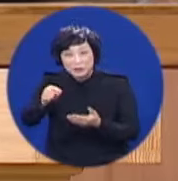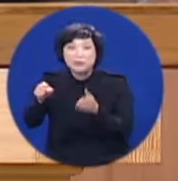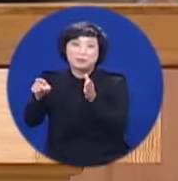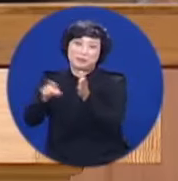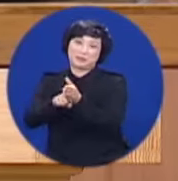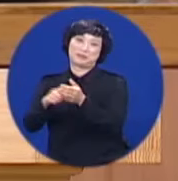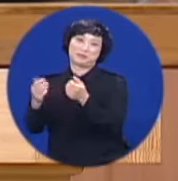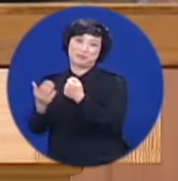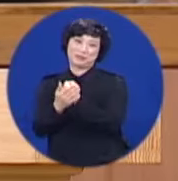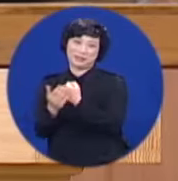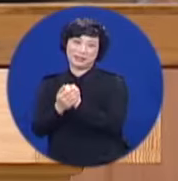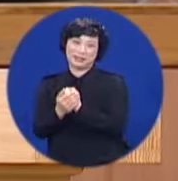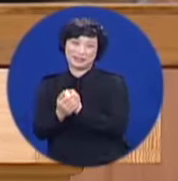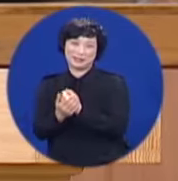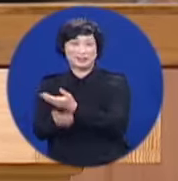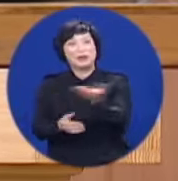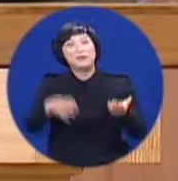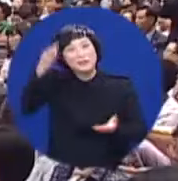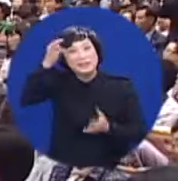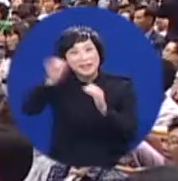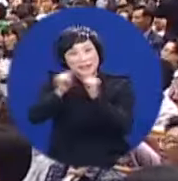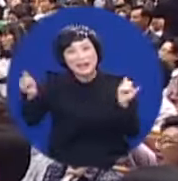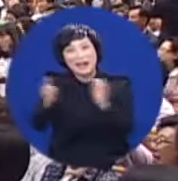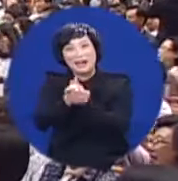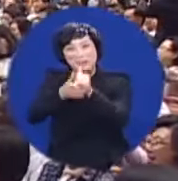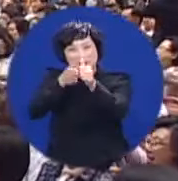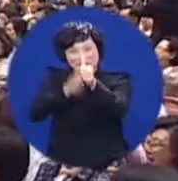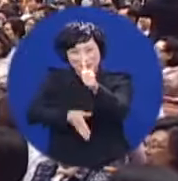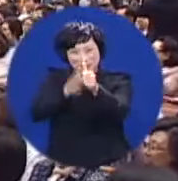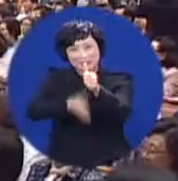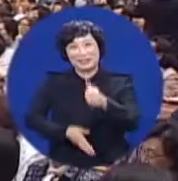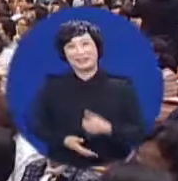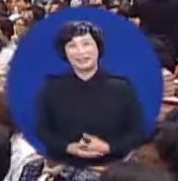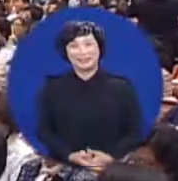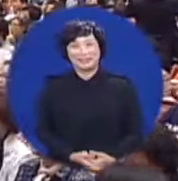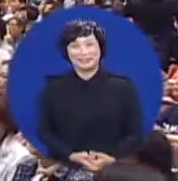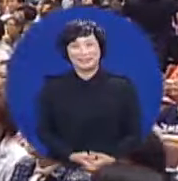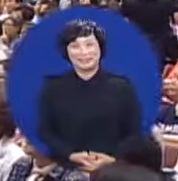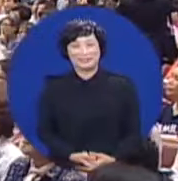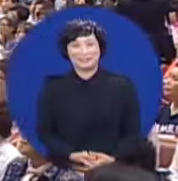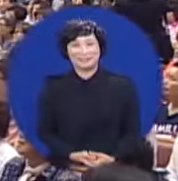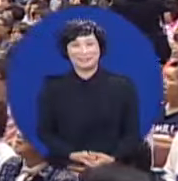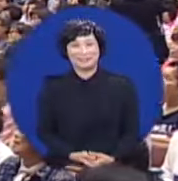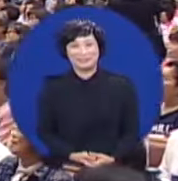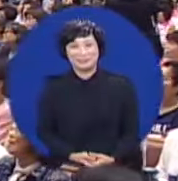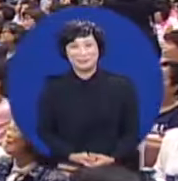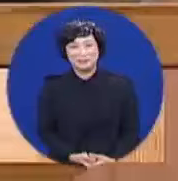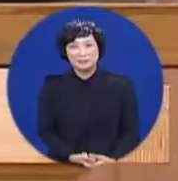비접이다. 인정하시면 아멘 합시다. 예.